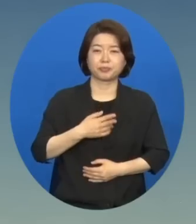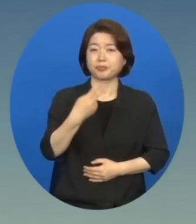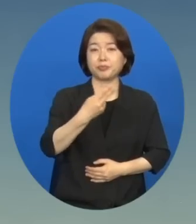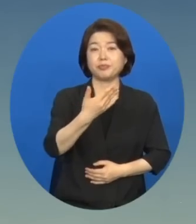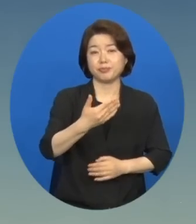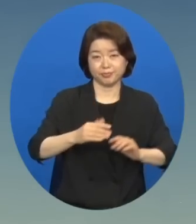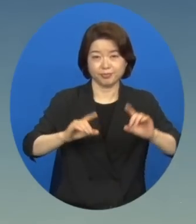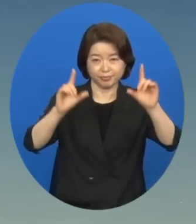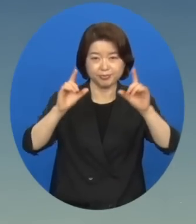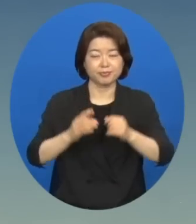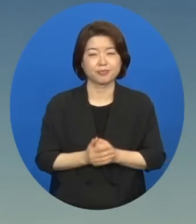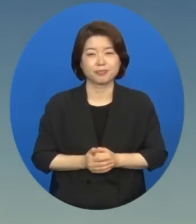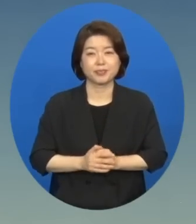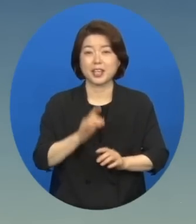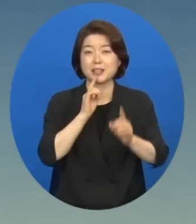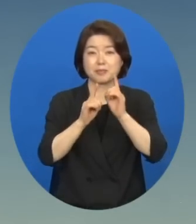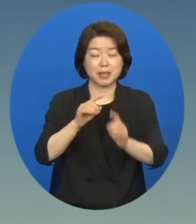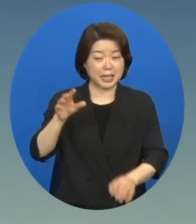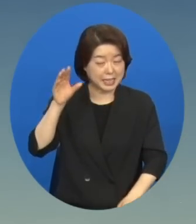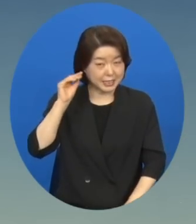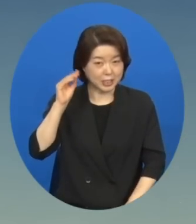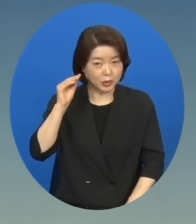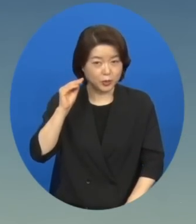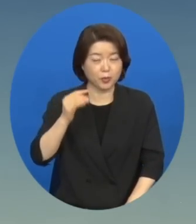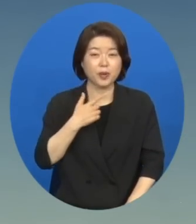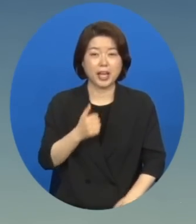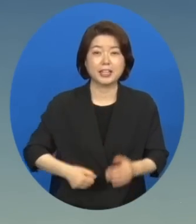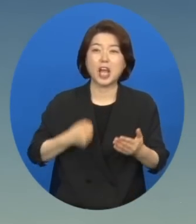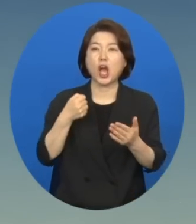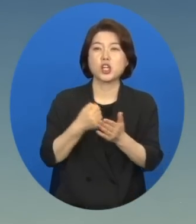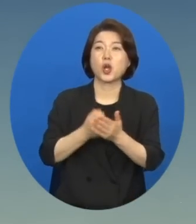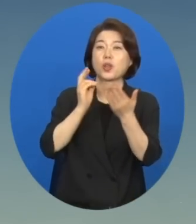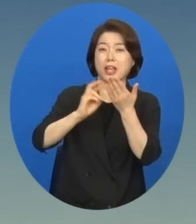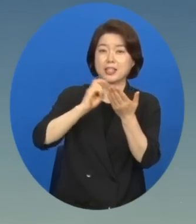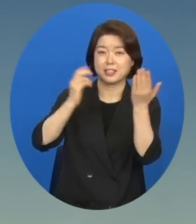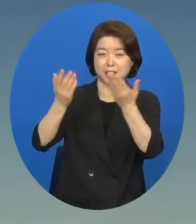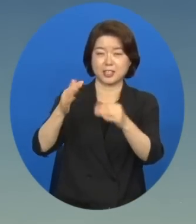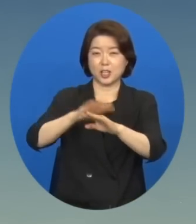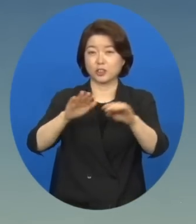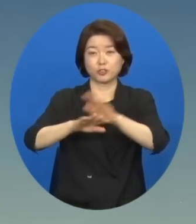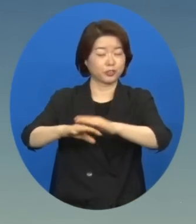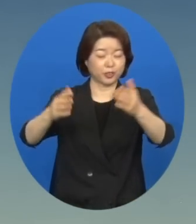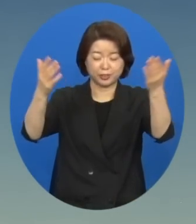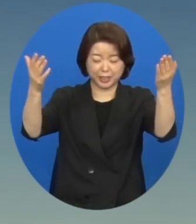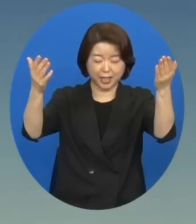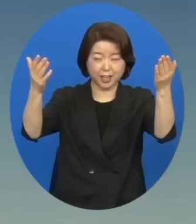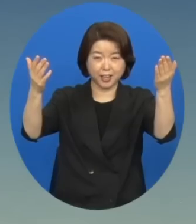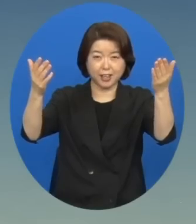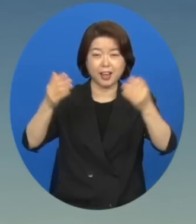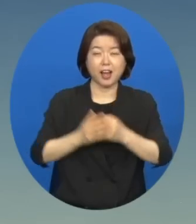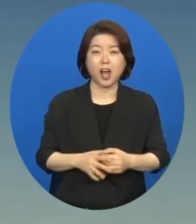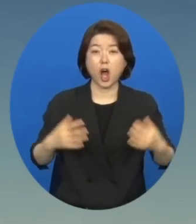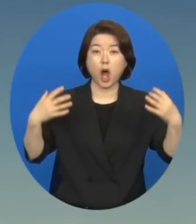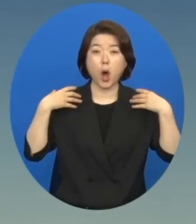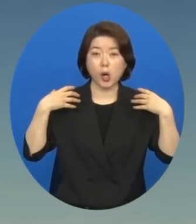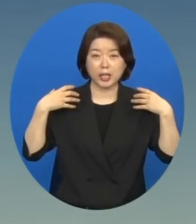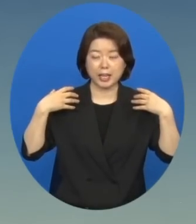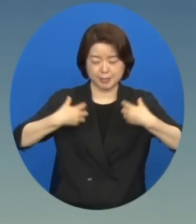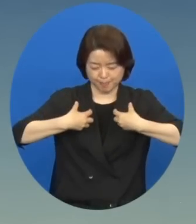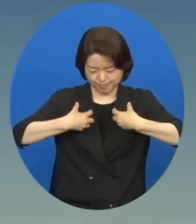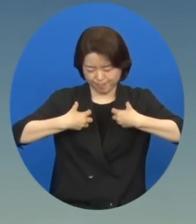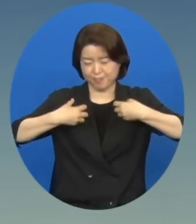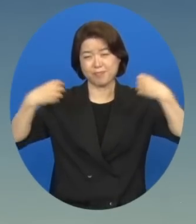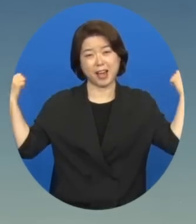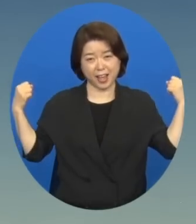2009년에 말씀 듣고 했던 결단 찬양, 두 손 들고 찬양하다가 어깨에